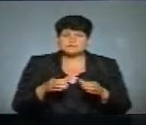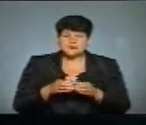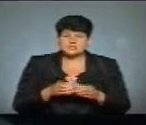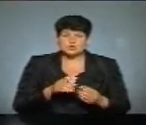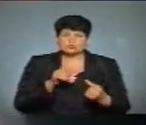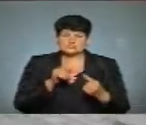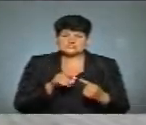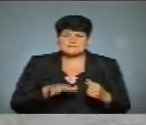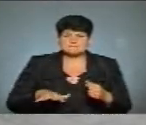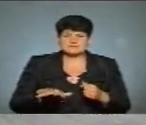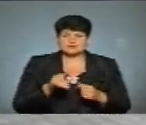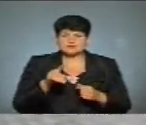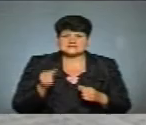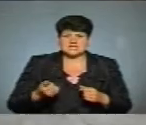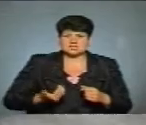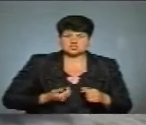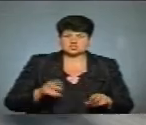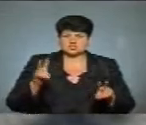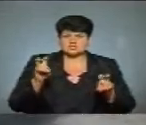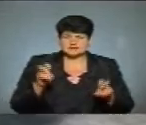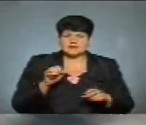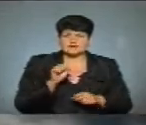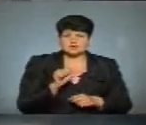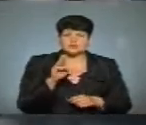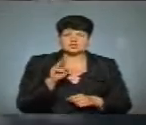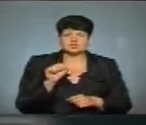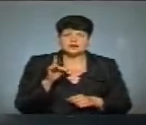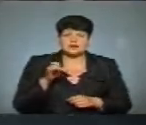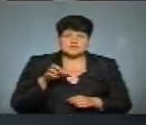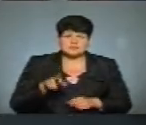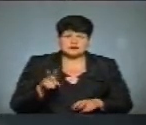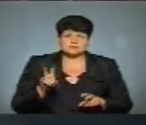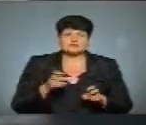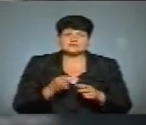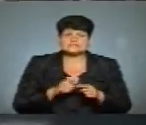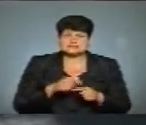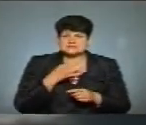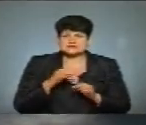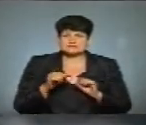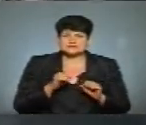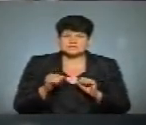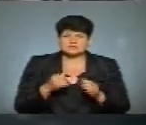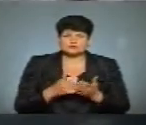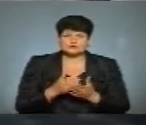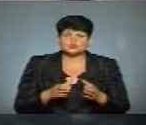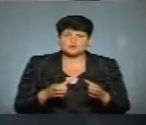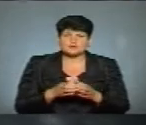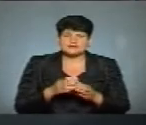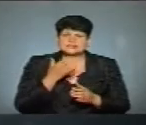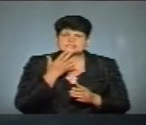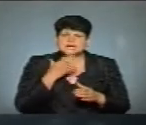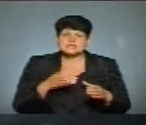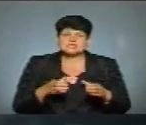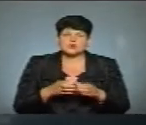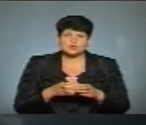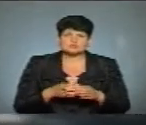опозиційної платформи «За життя» та партії Анатолія Шарія. Про це розповів керівник Тернопільського осередку політичної партії «Національний